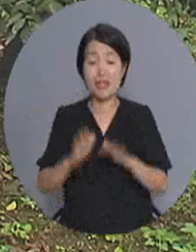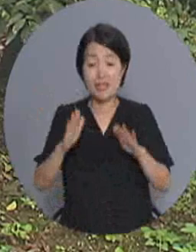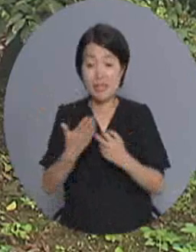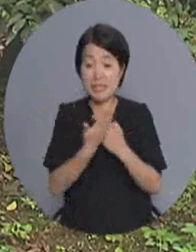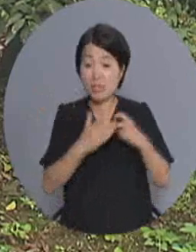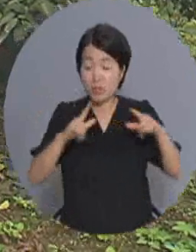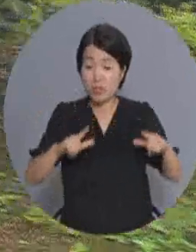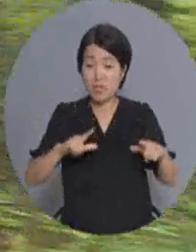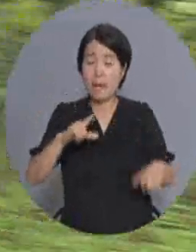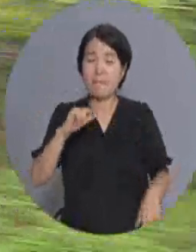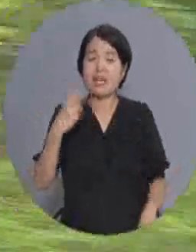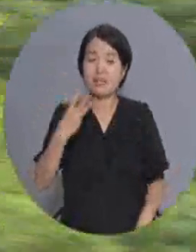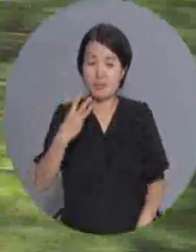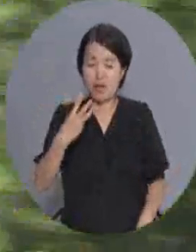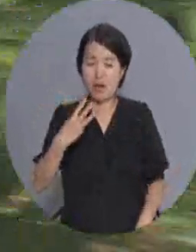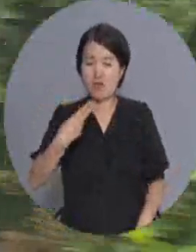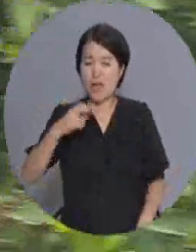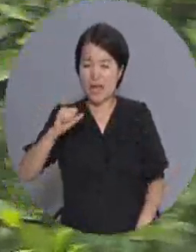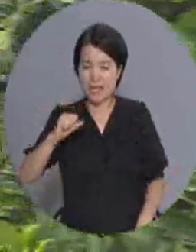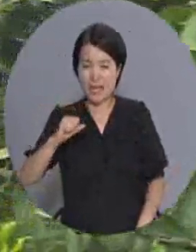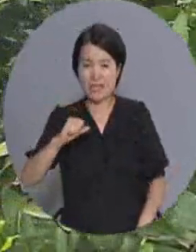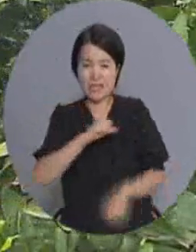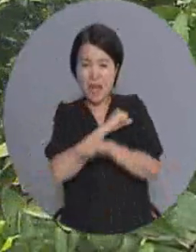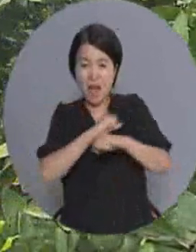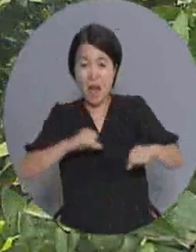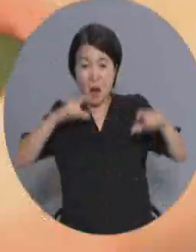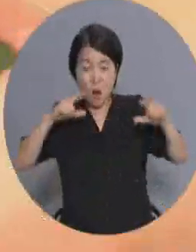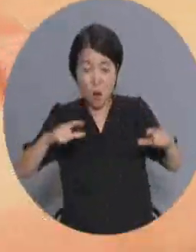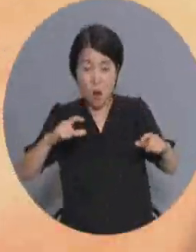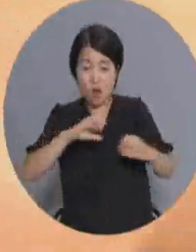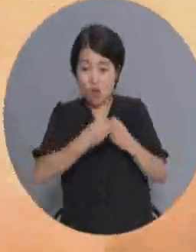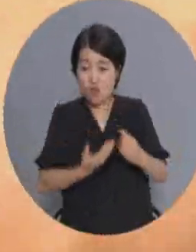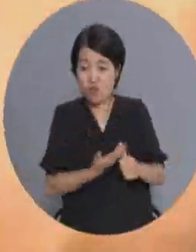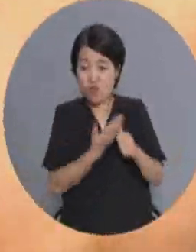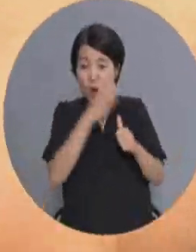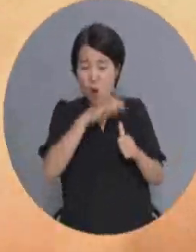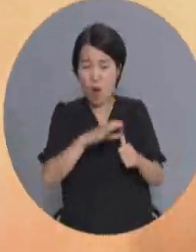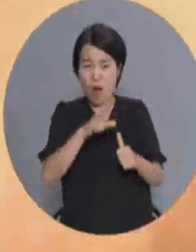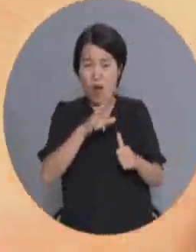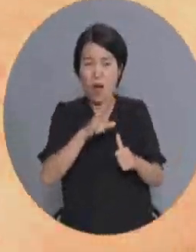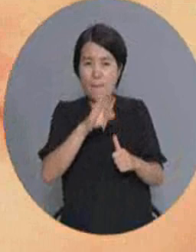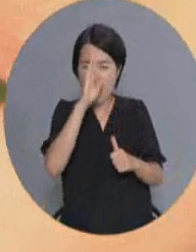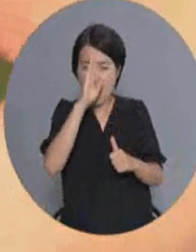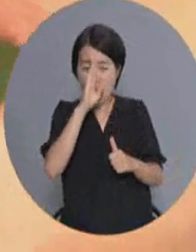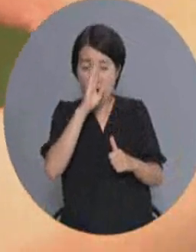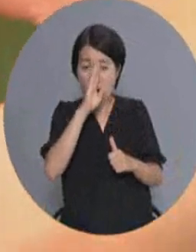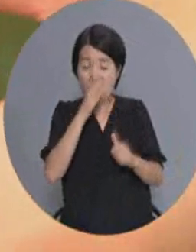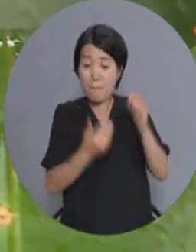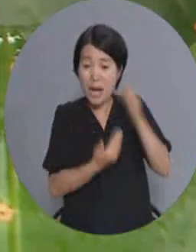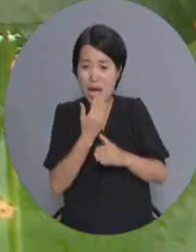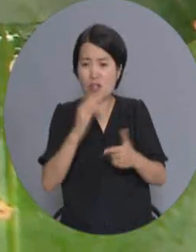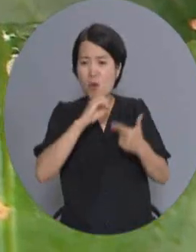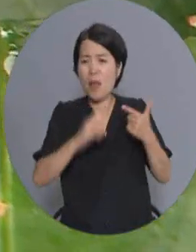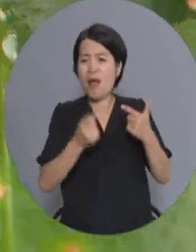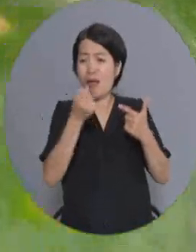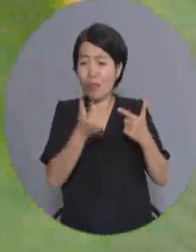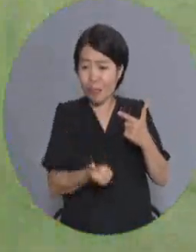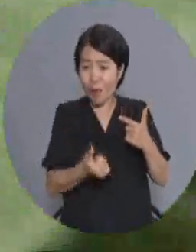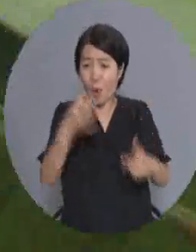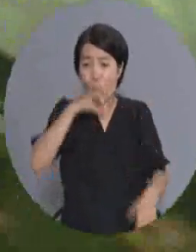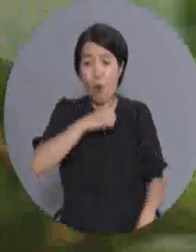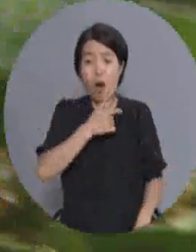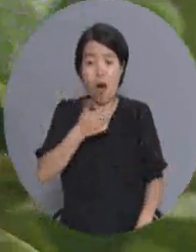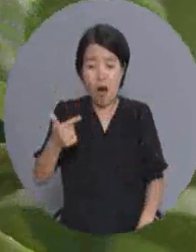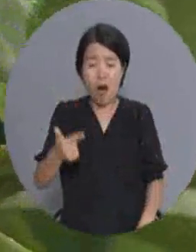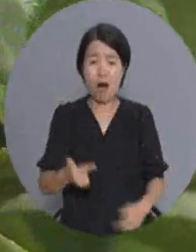제주 13,900헥타르의 감귤 농지에서 발생하는 궤양병 피해율은 6% 안팎. 효과도 뛰어난